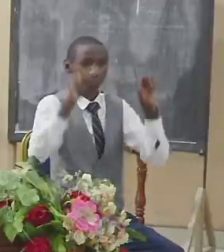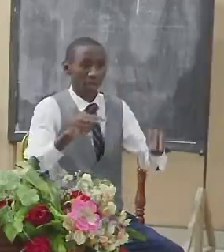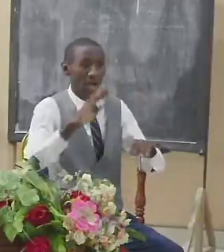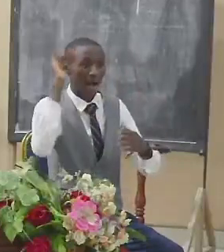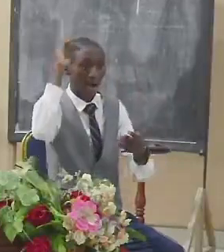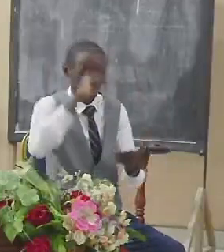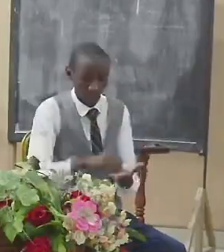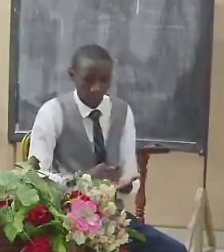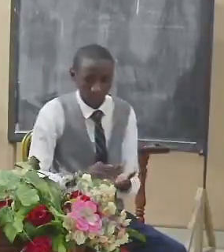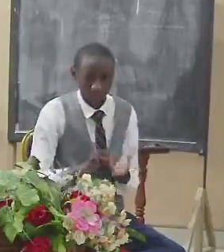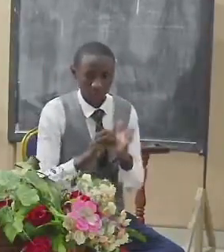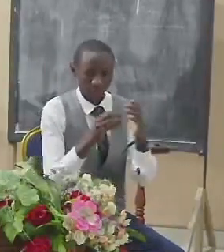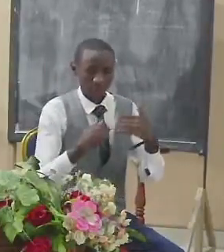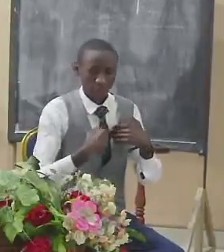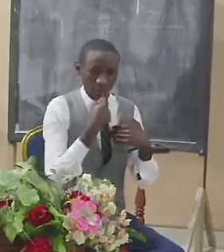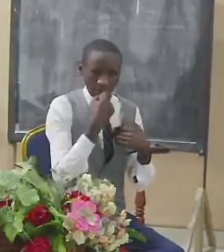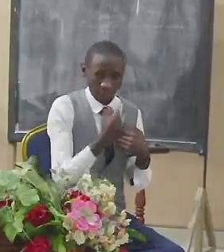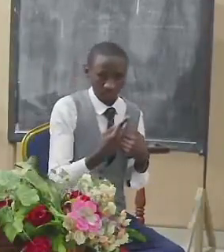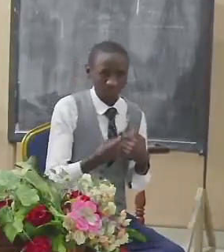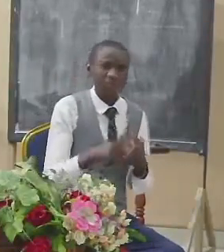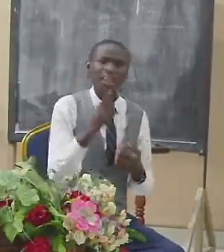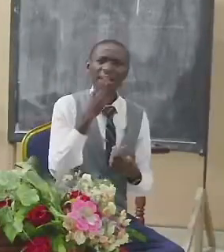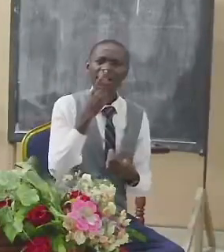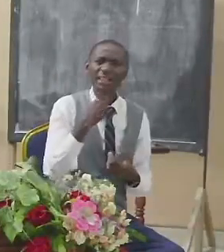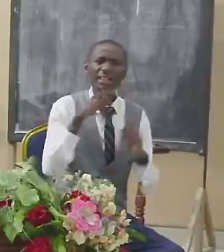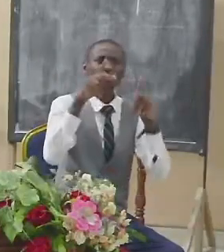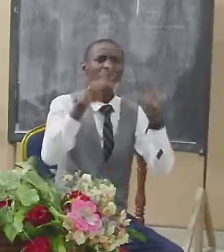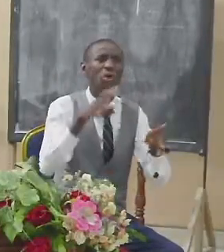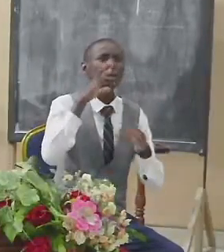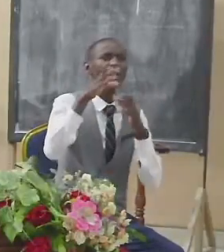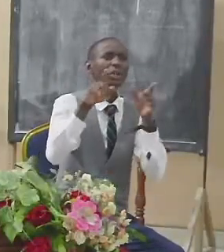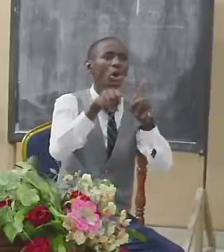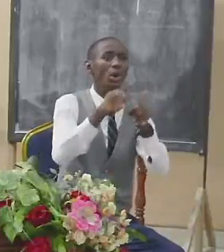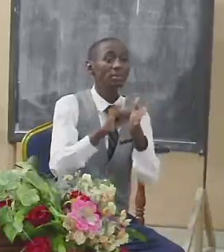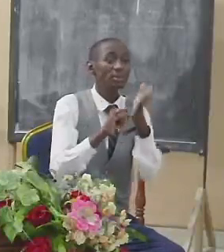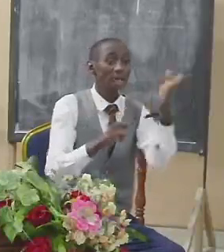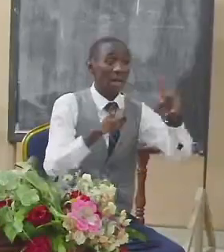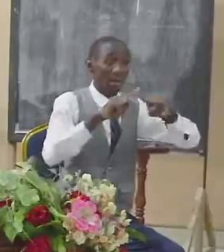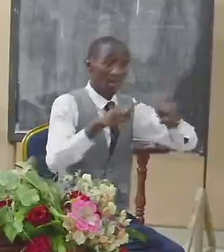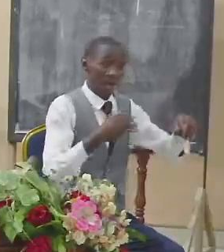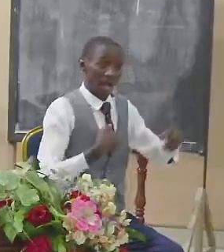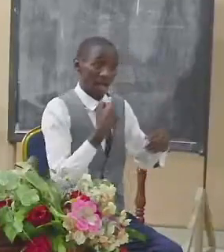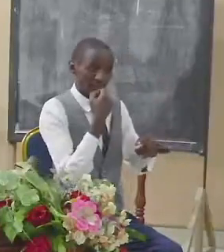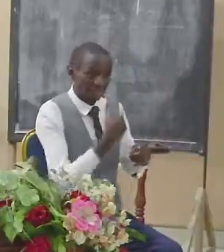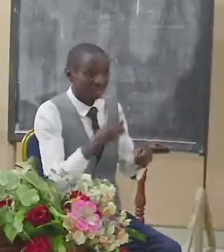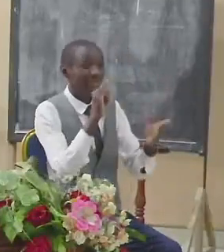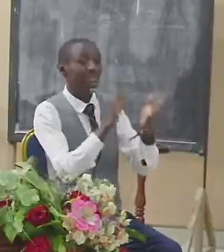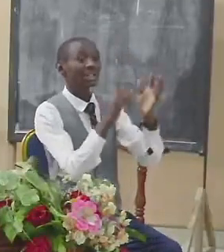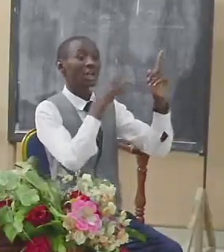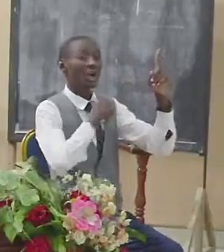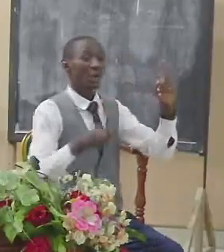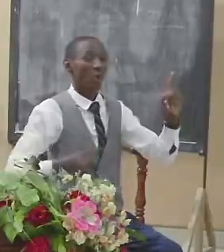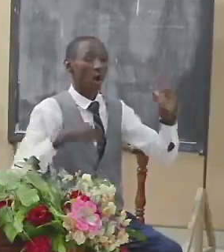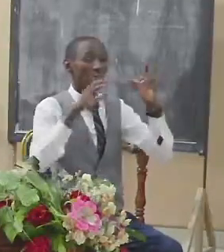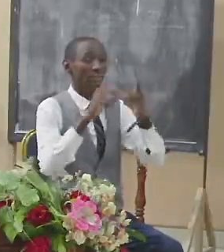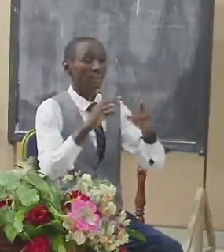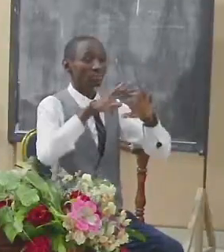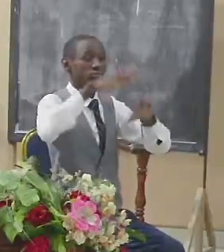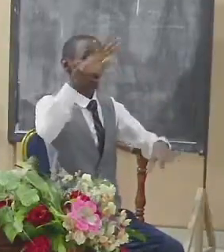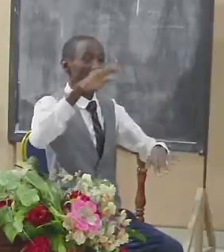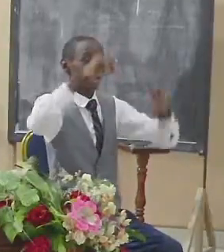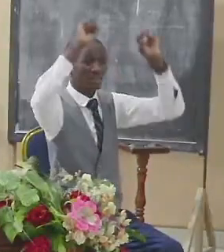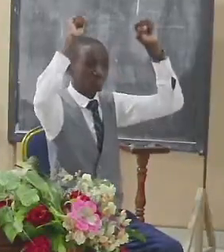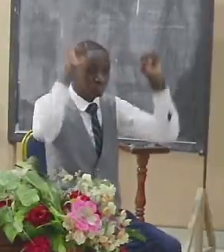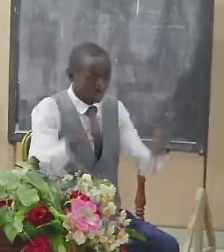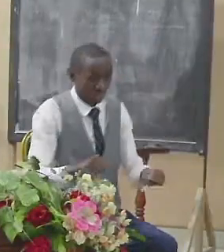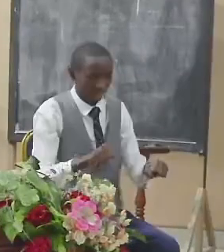Na pale bakasema. C'est qui celui-là? Nani ule? Mais il a dit, akasema ni mfalme wa utukufu. Le puissant